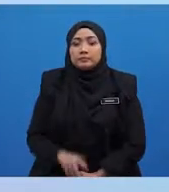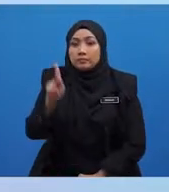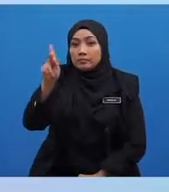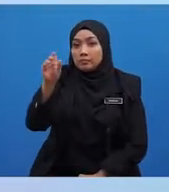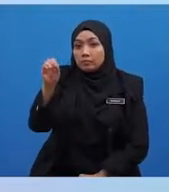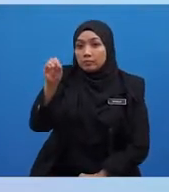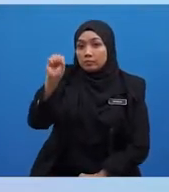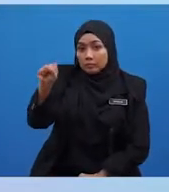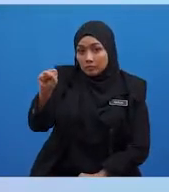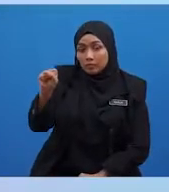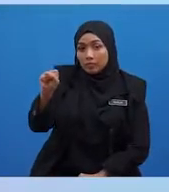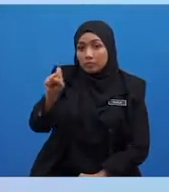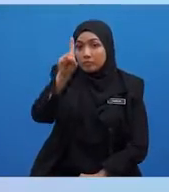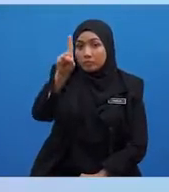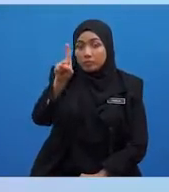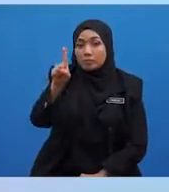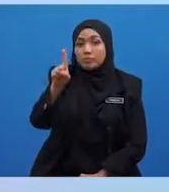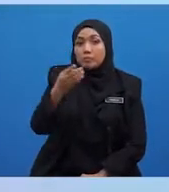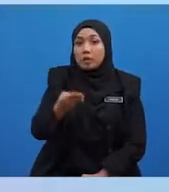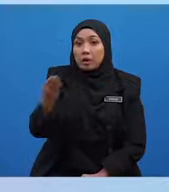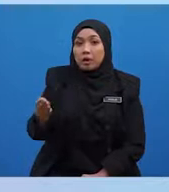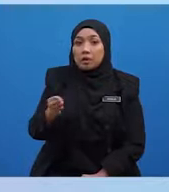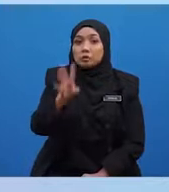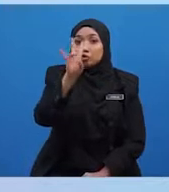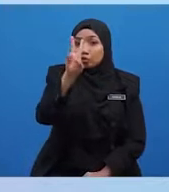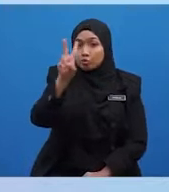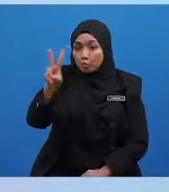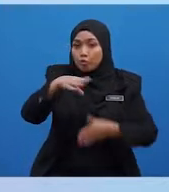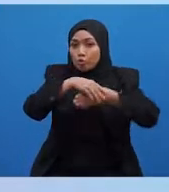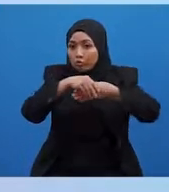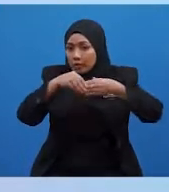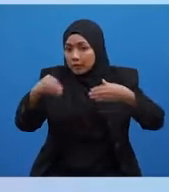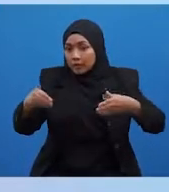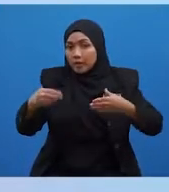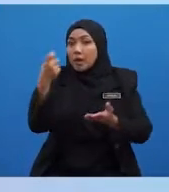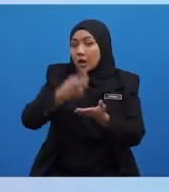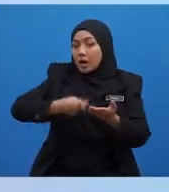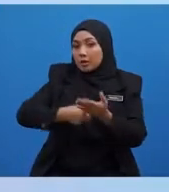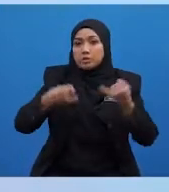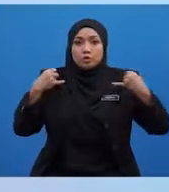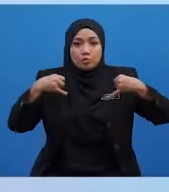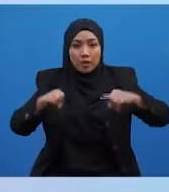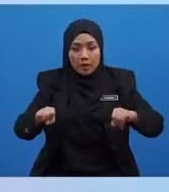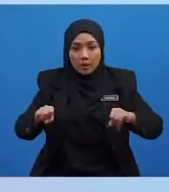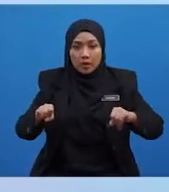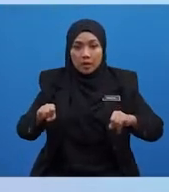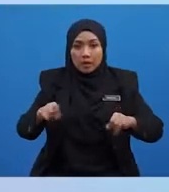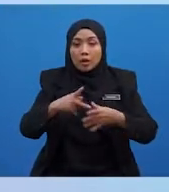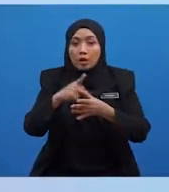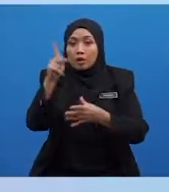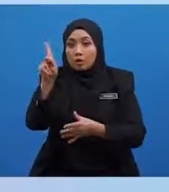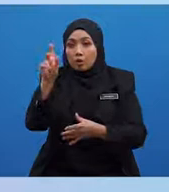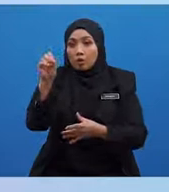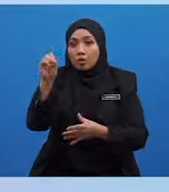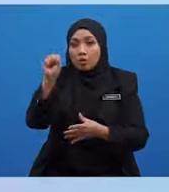Kos pengeluaran seunit produk iaitu RM72. Harga jualan produk iaitu kos